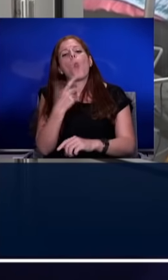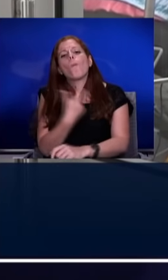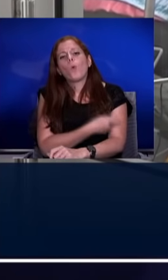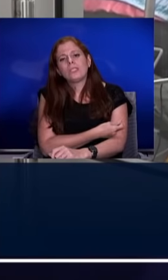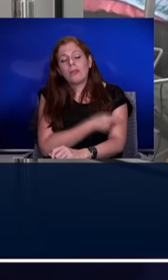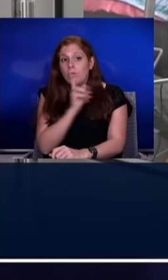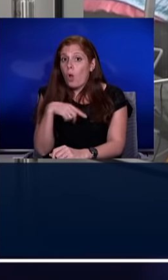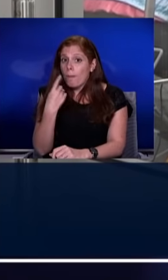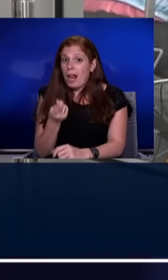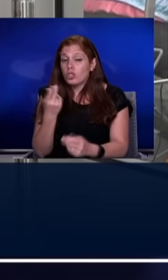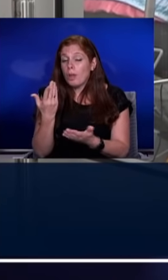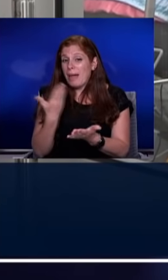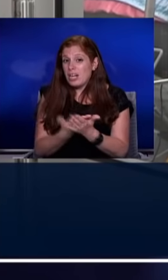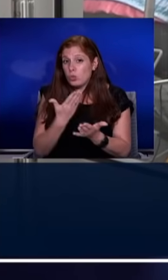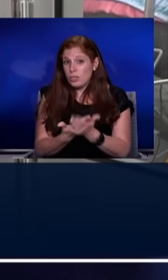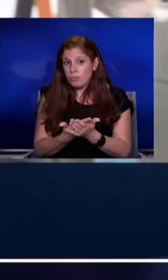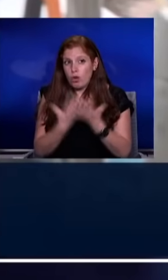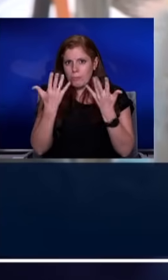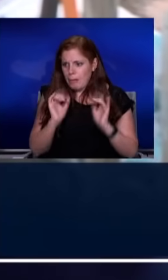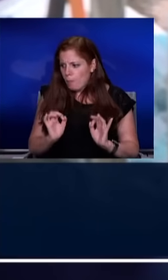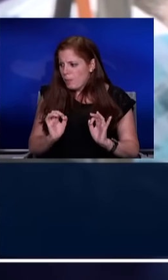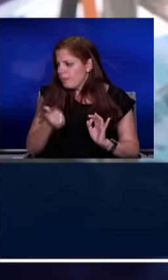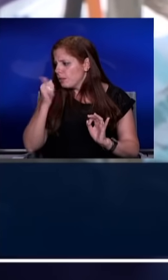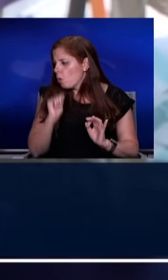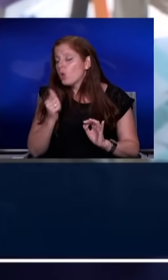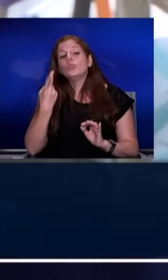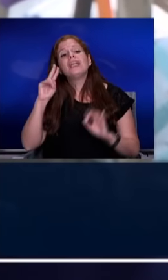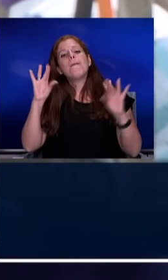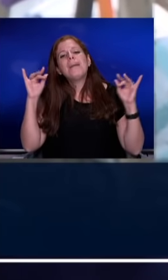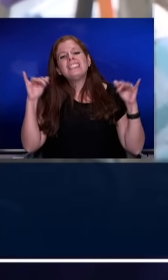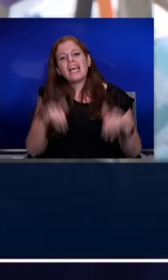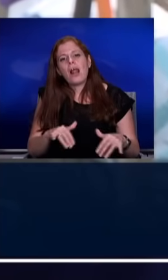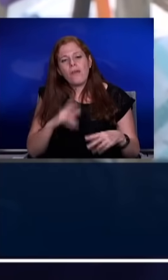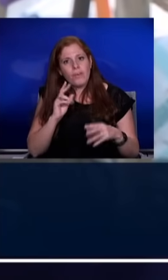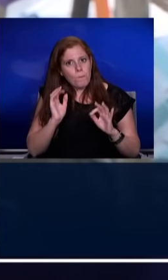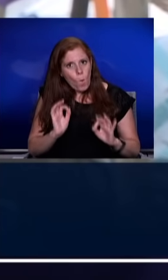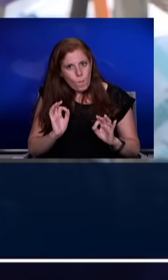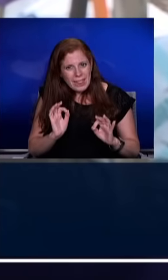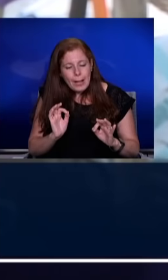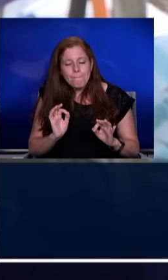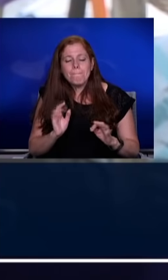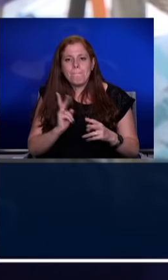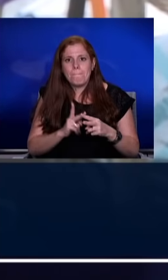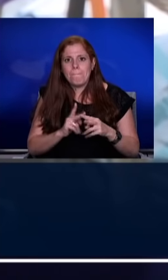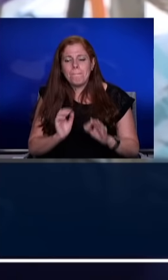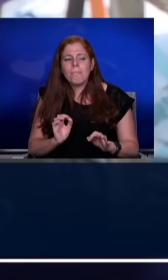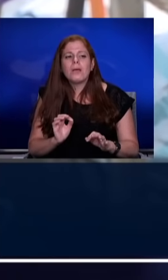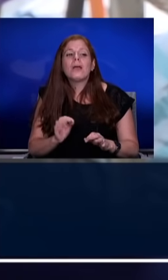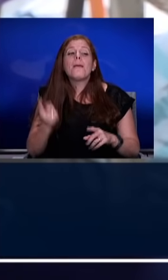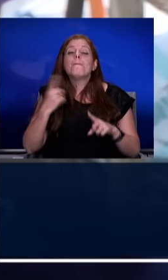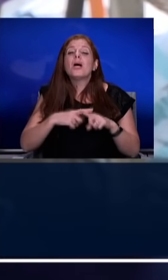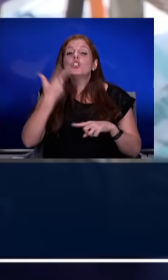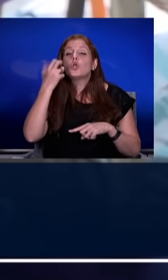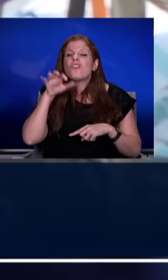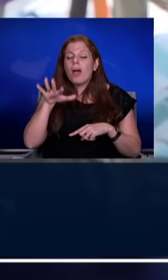לומר לך שמהנתונים של מספר המאומתים, אתמול היו למשל יותר מ-10,000 מאומתים, פי 35 יותר